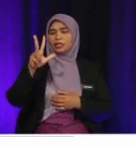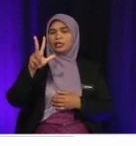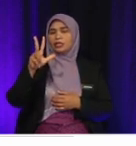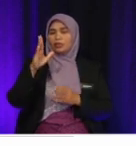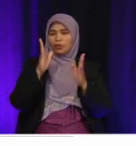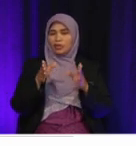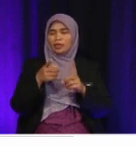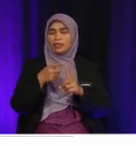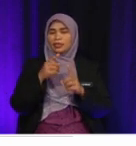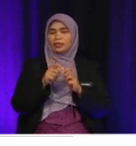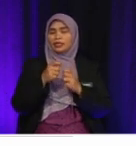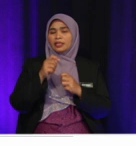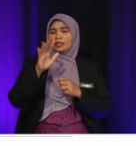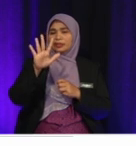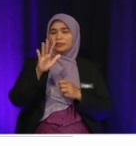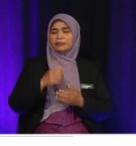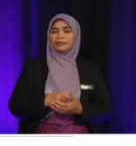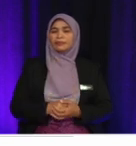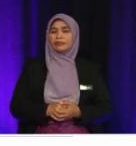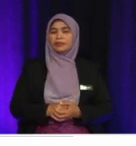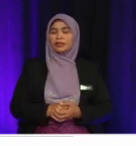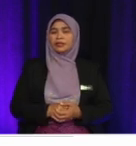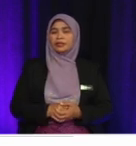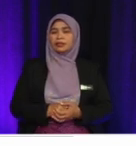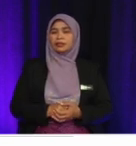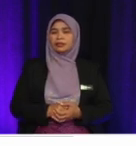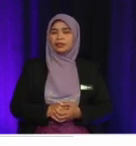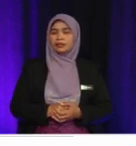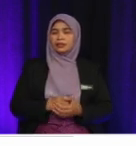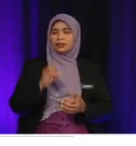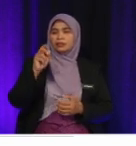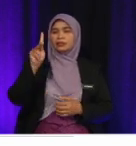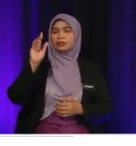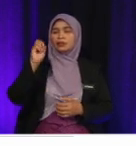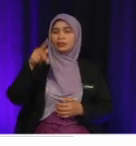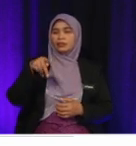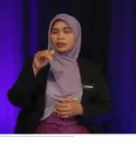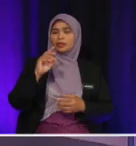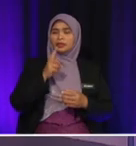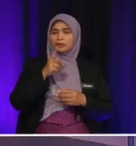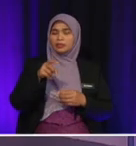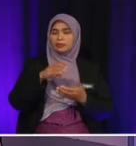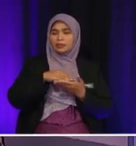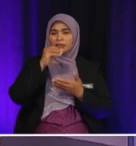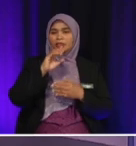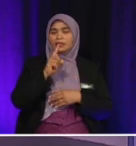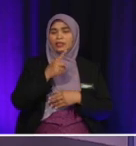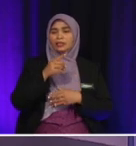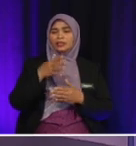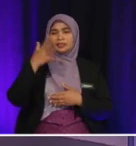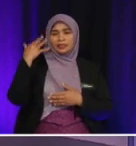iaitu Ahmad bin Ibrahim Apakah skopnya skop yang kita kena pelajari ataupun kena kuasai ialah sejarah